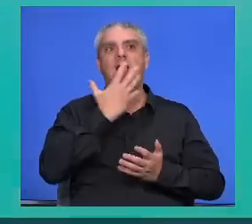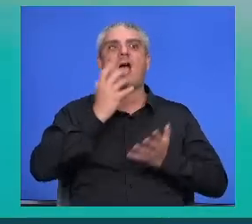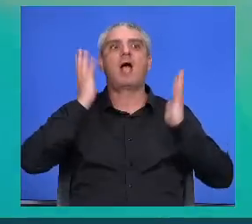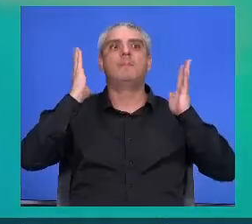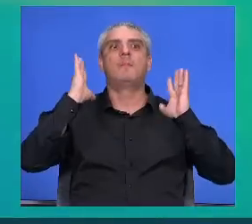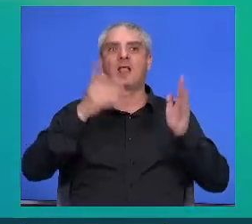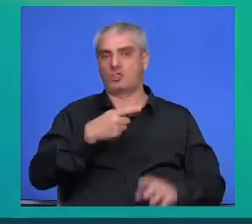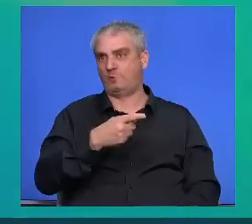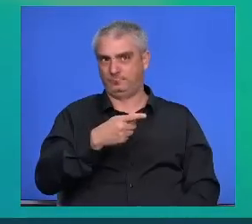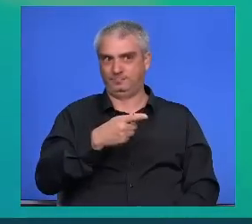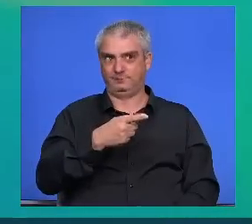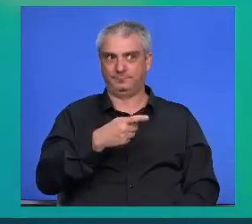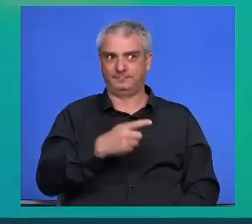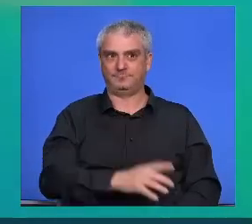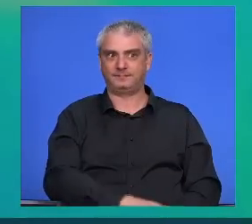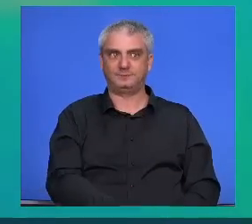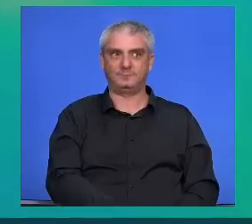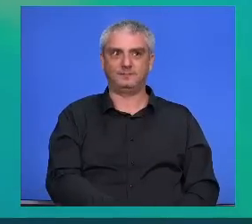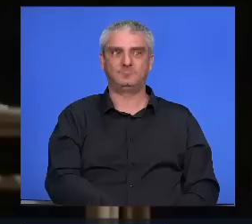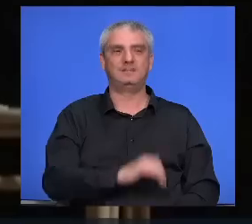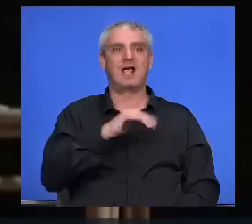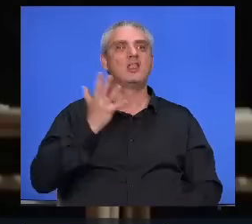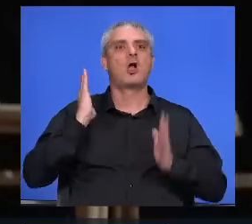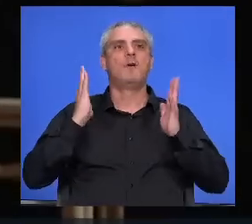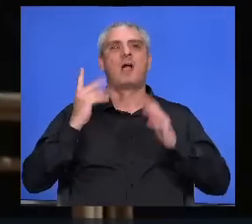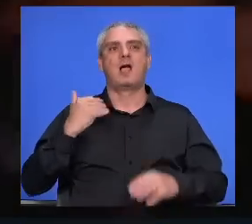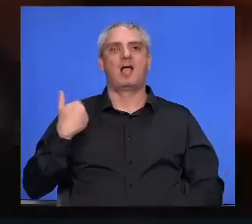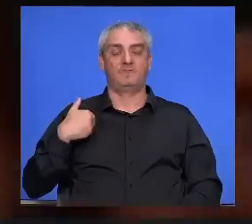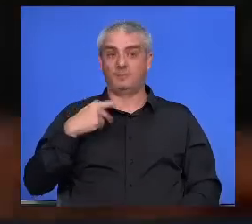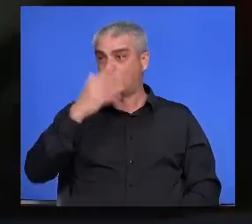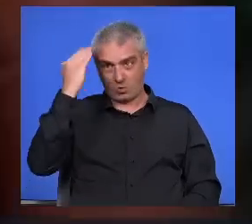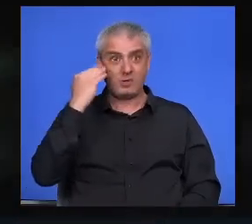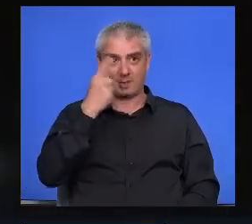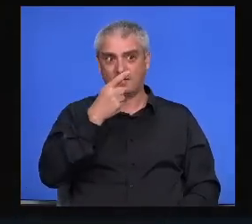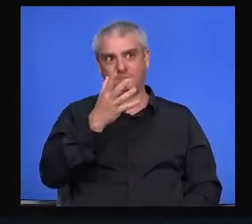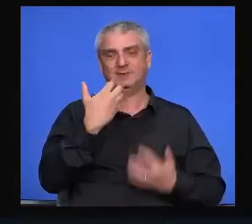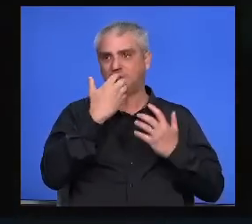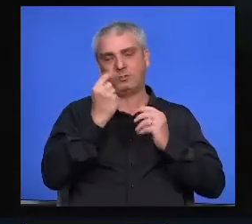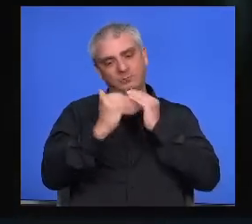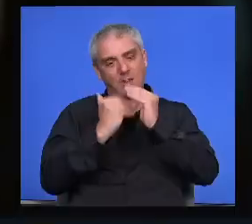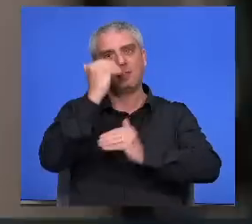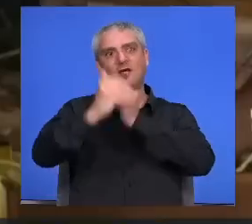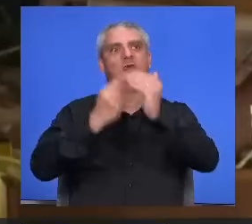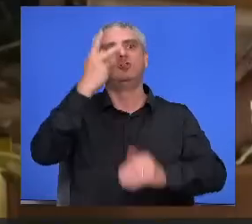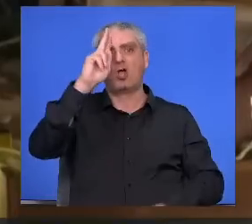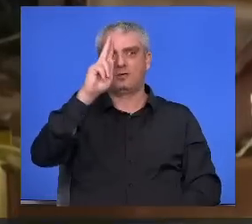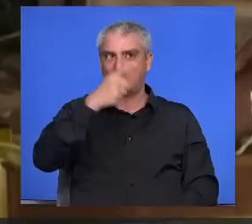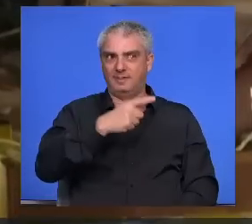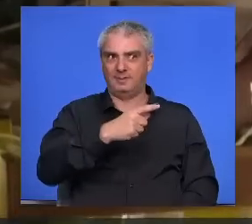지옥. 솔로 지옥입니다. 아코레아님 엄남 라쿠 했다 시포가 제 카마 짜딤 카디마.